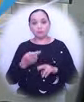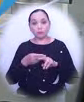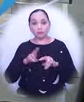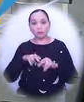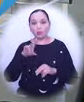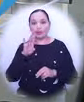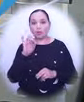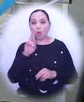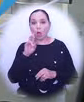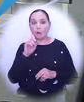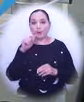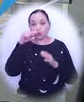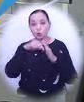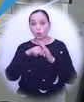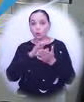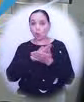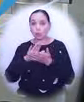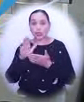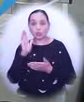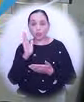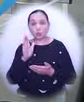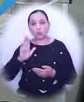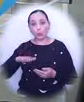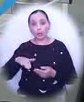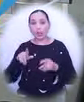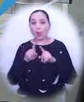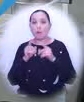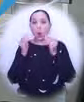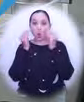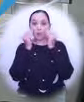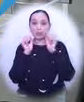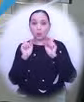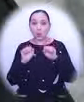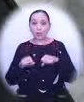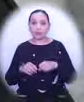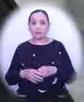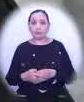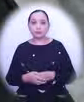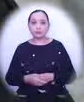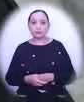bu niqobni chuqur tozalashdan so'ng ham qo'ysa bo'ladi.